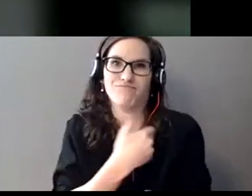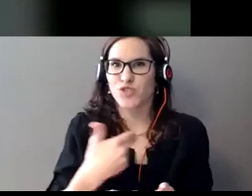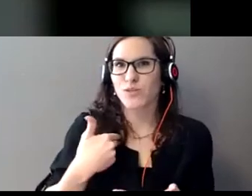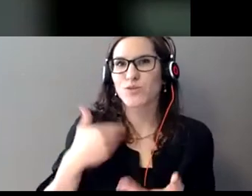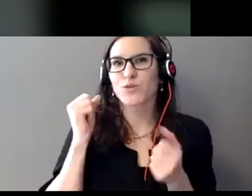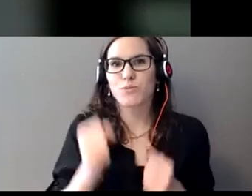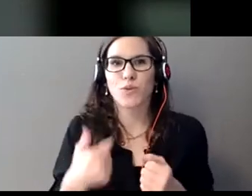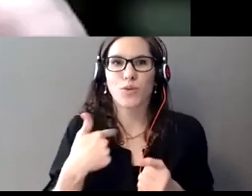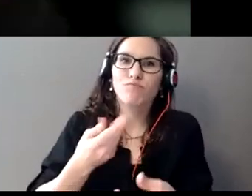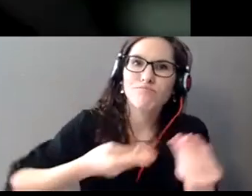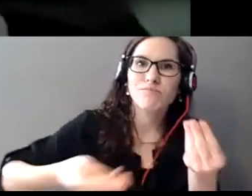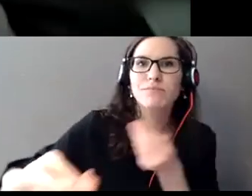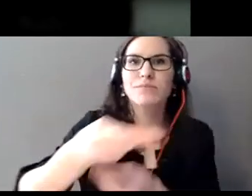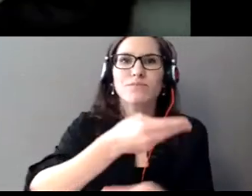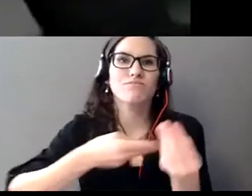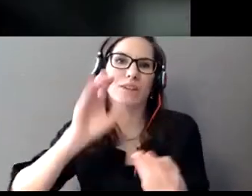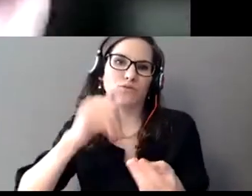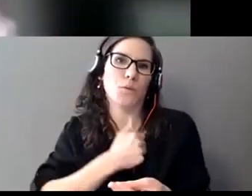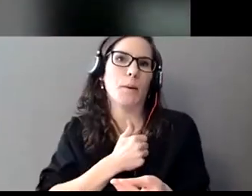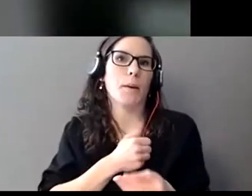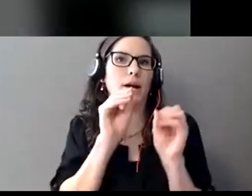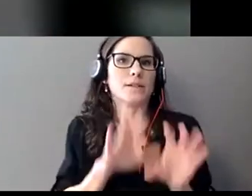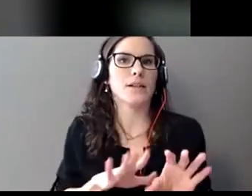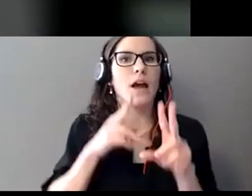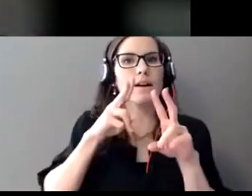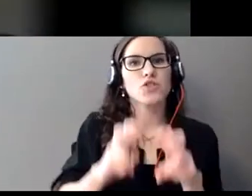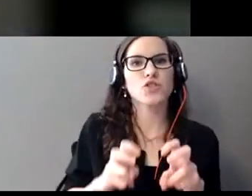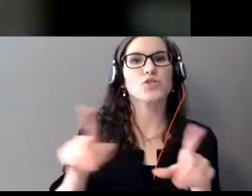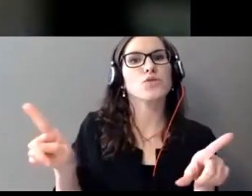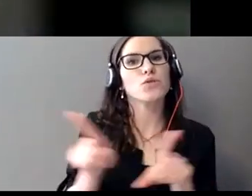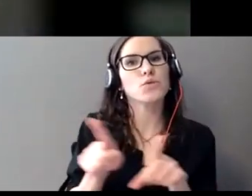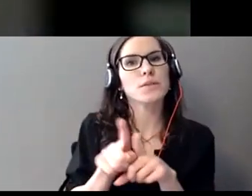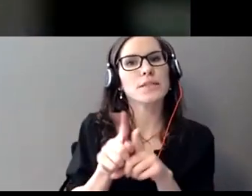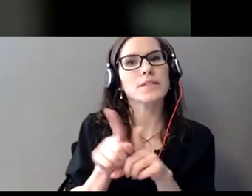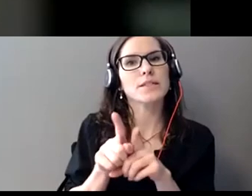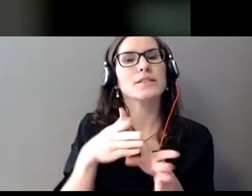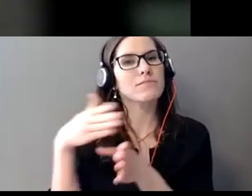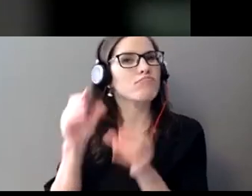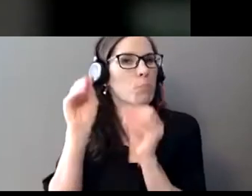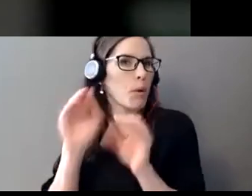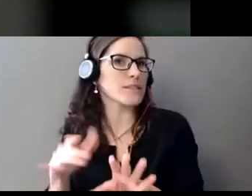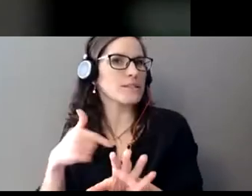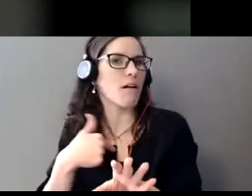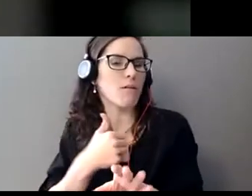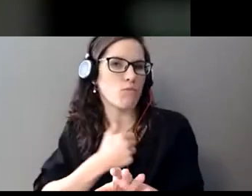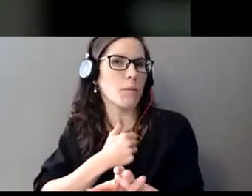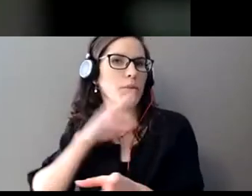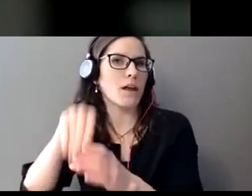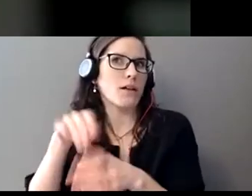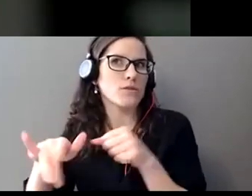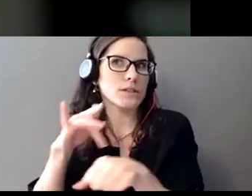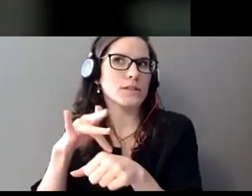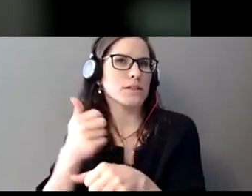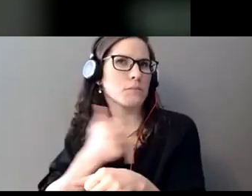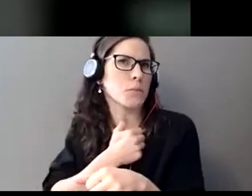en tant qu'enseignante chercheuse, mais aussi en tant que professeure à l'université qui interroge cette